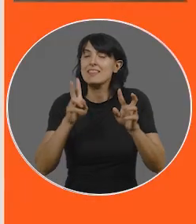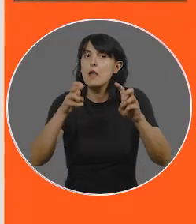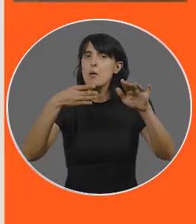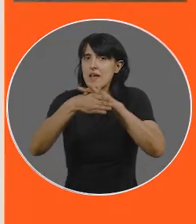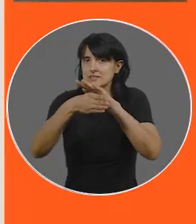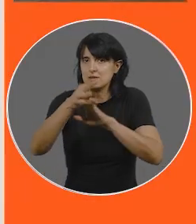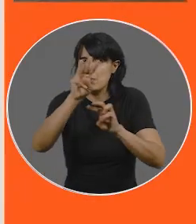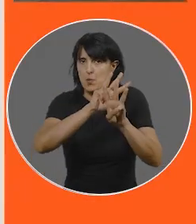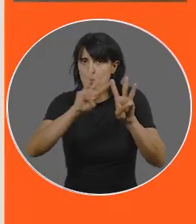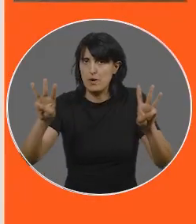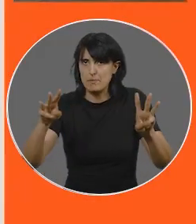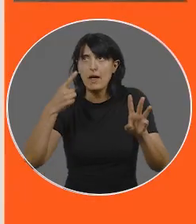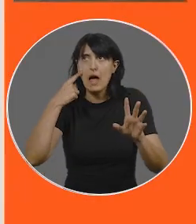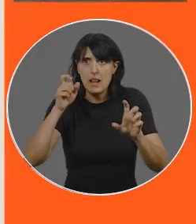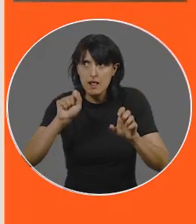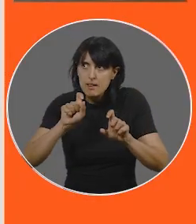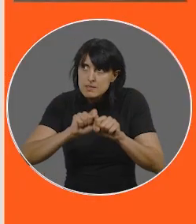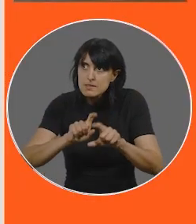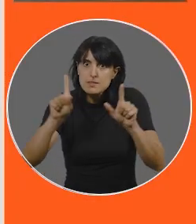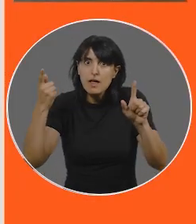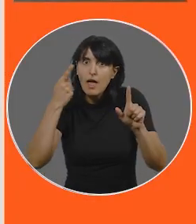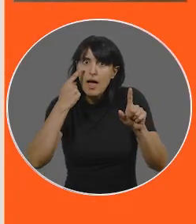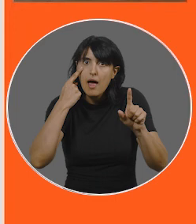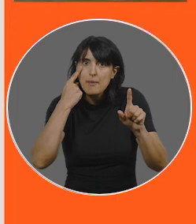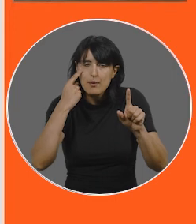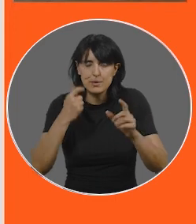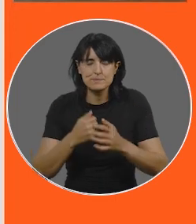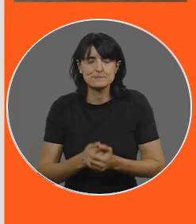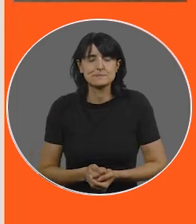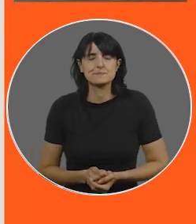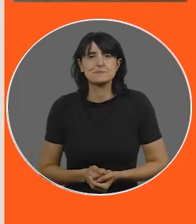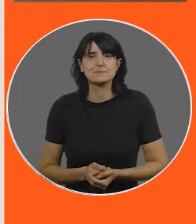Ah, no sé si aquest catxarro va, a veure.